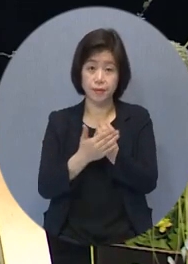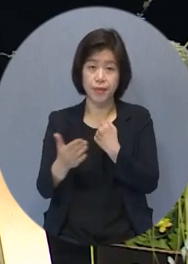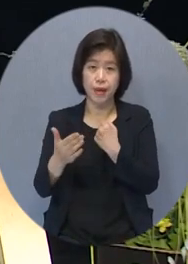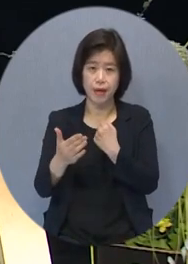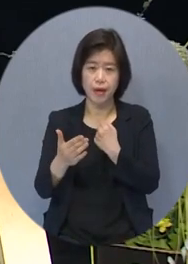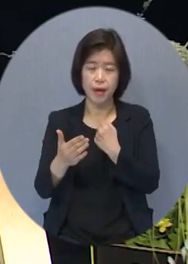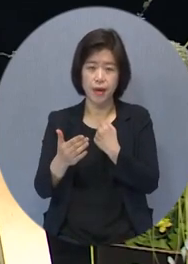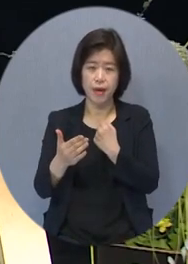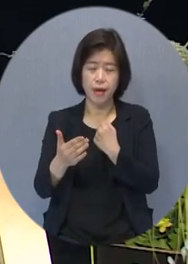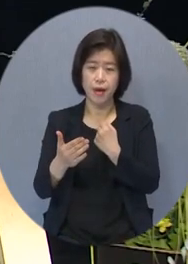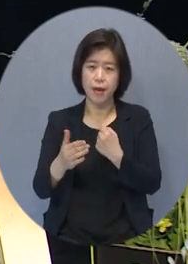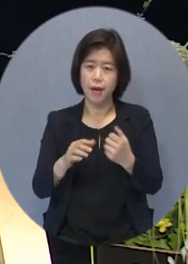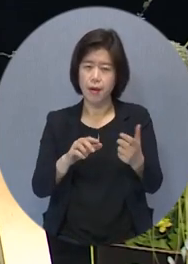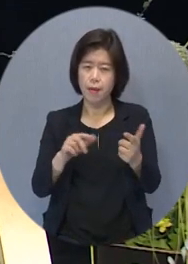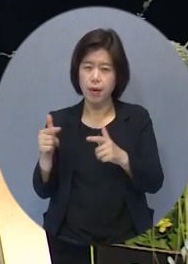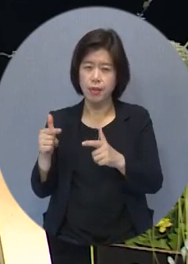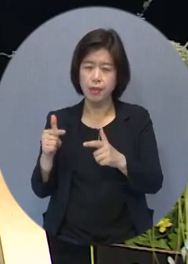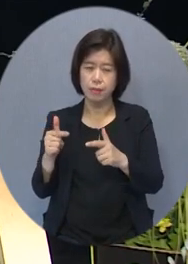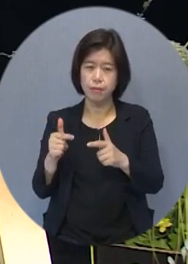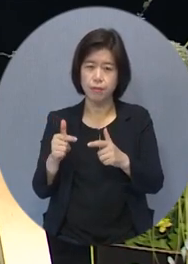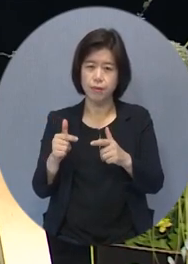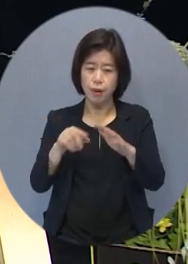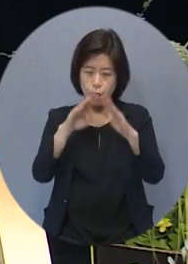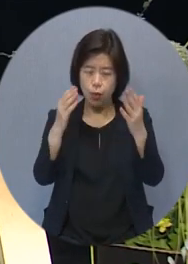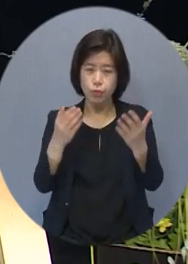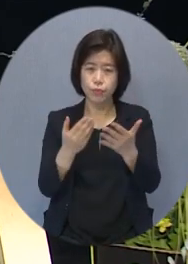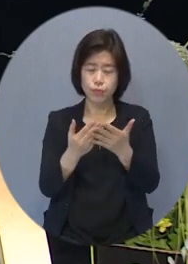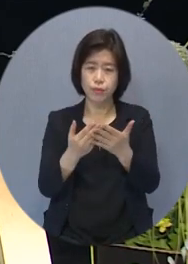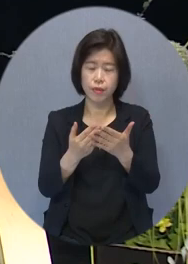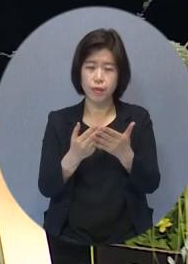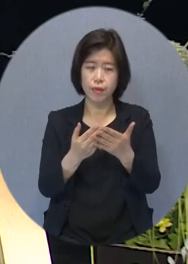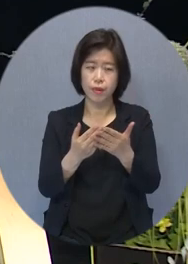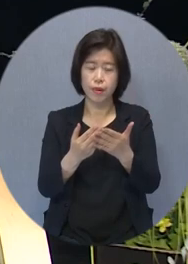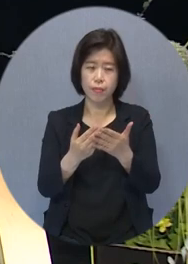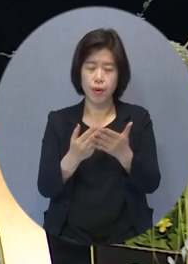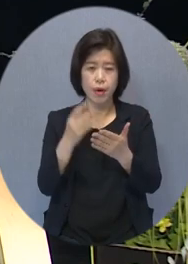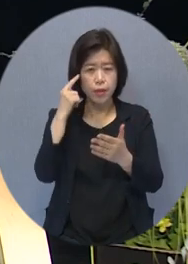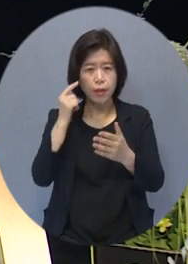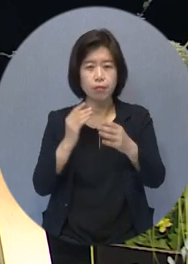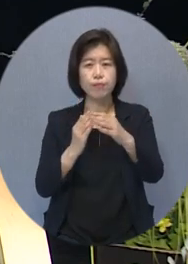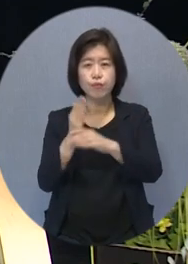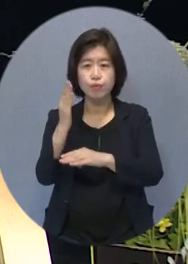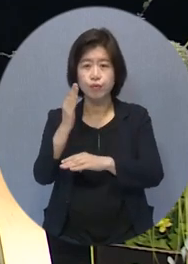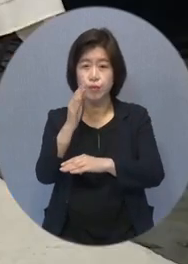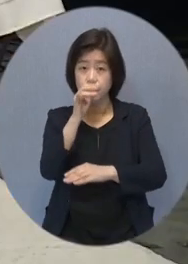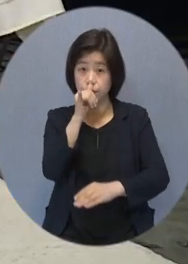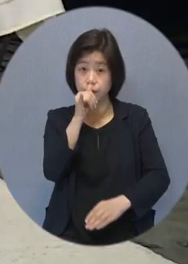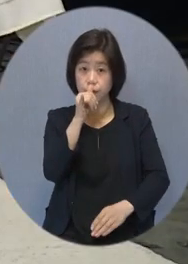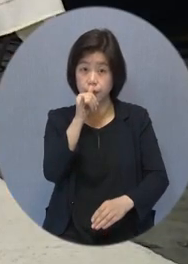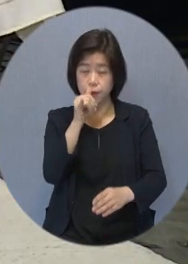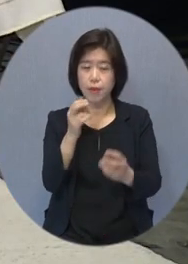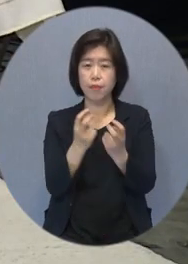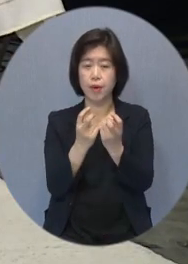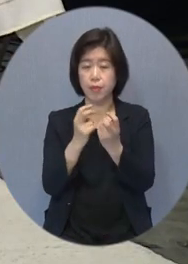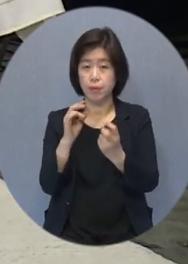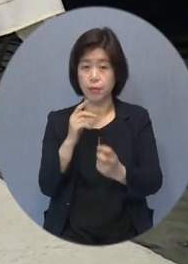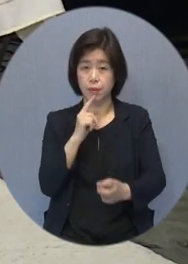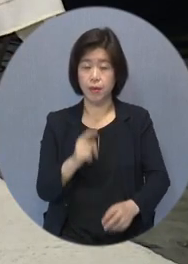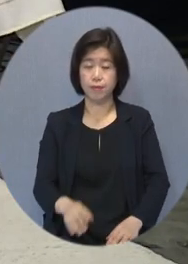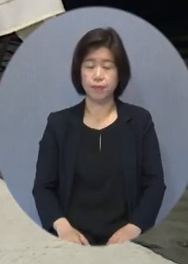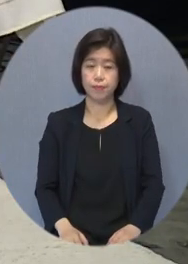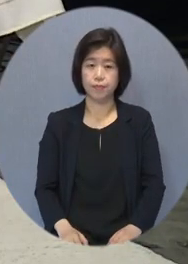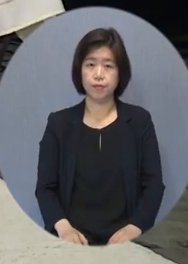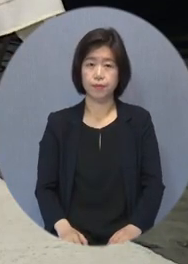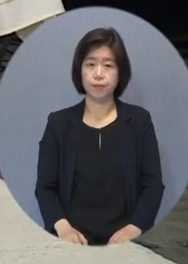경계를 허물고 영역을 넓혀 나가는 존재라고 역설하고 있습니다. 작품의 공간적